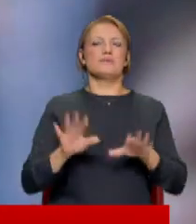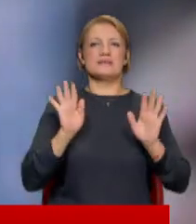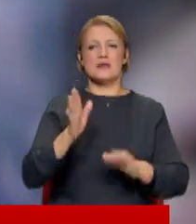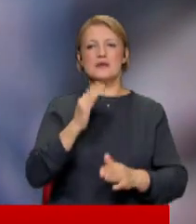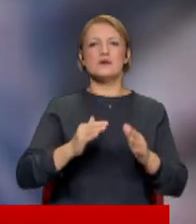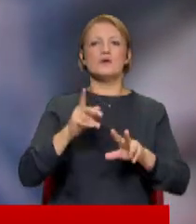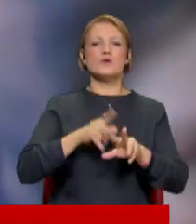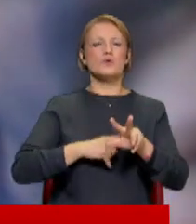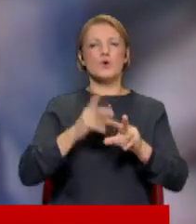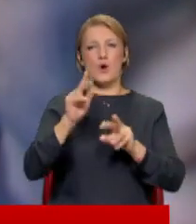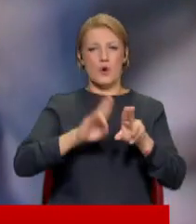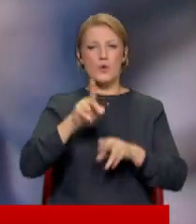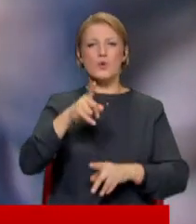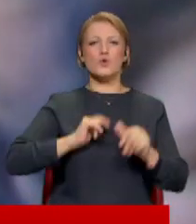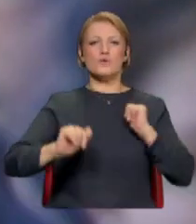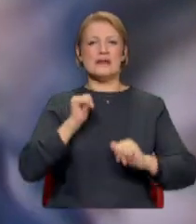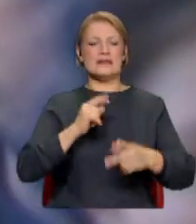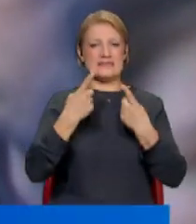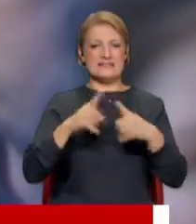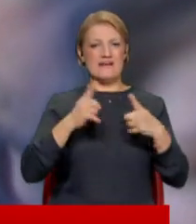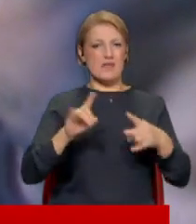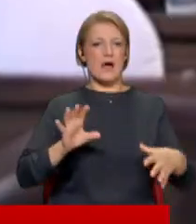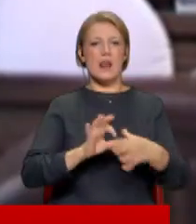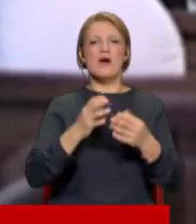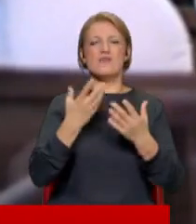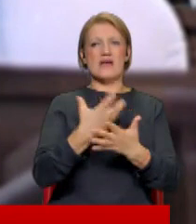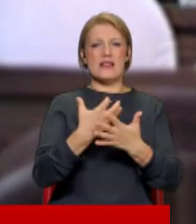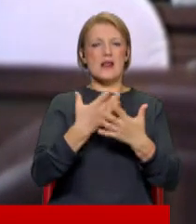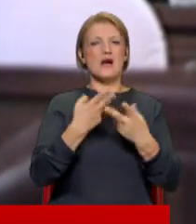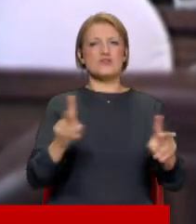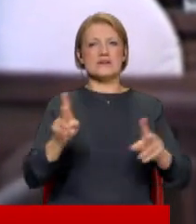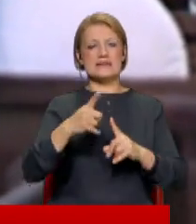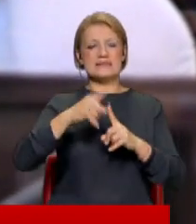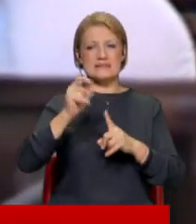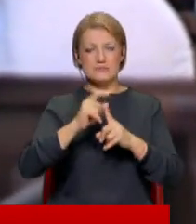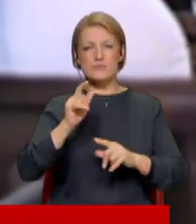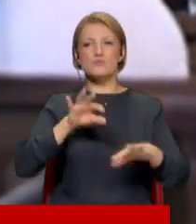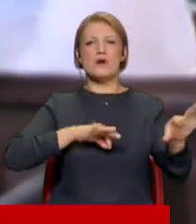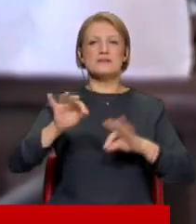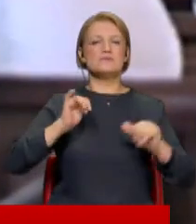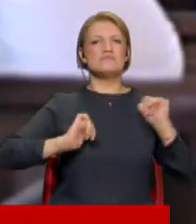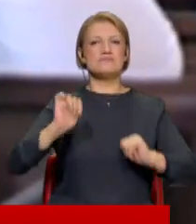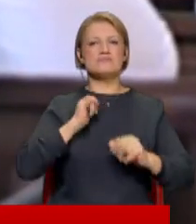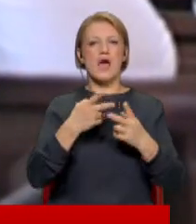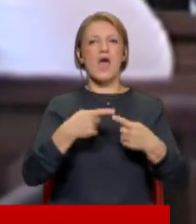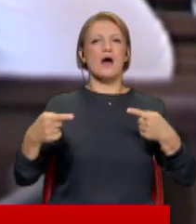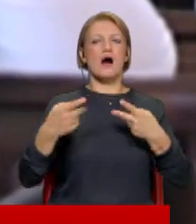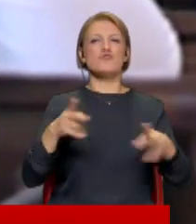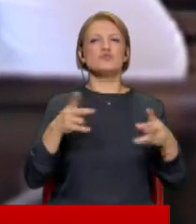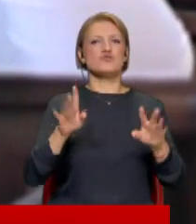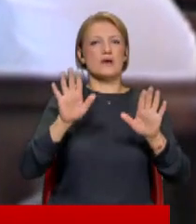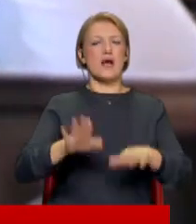Yükseköğretim kurulu üniversite sınavına ilişkin verileri açıkladı Tıp Mühendislik gibi fakültelerde birçok Kontenjan boş kalırken